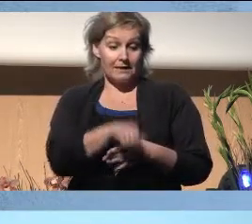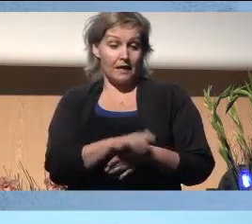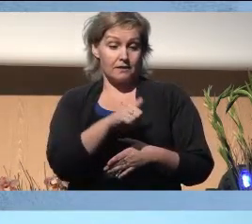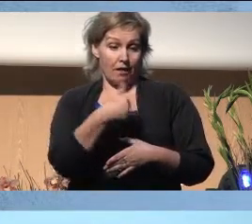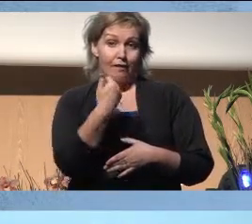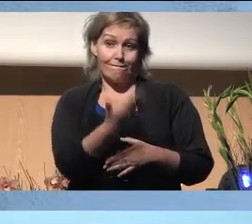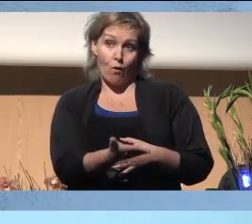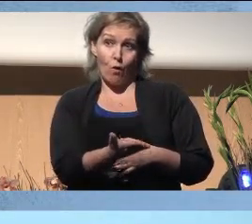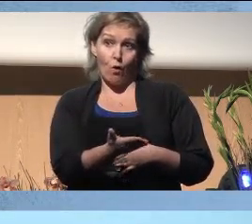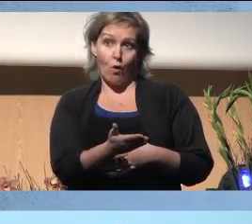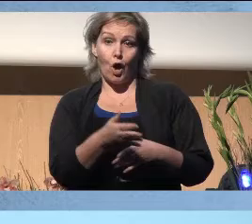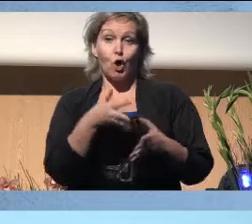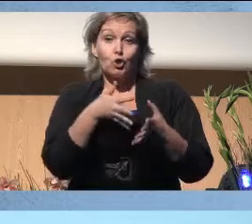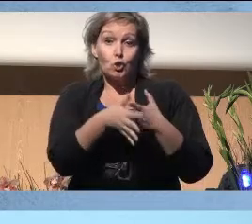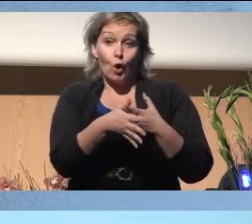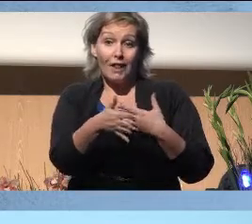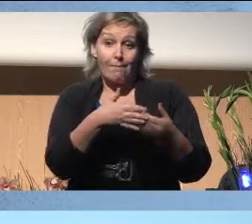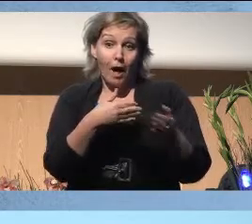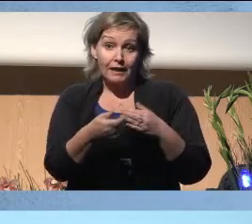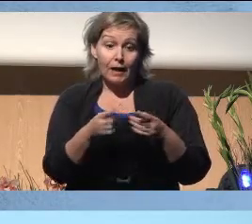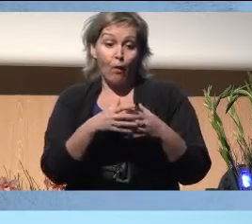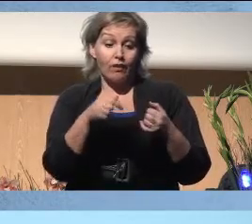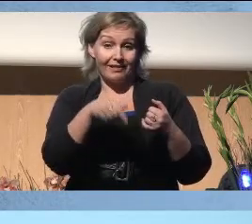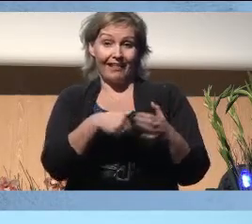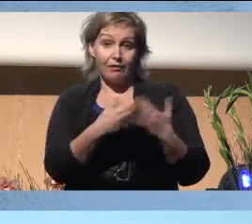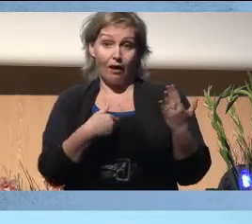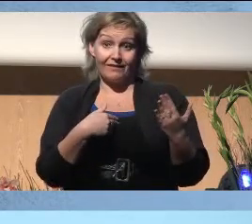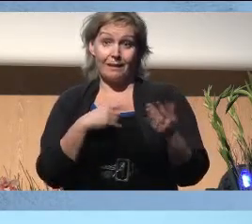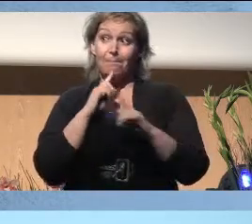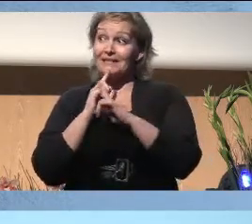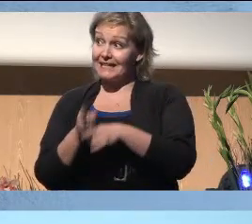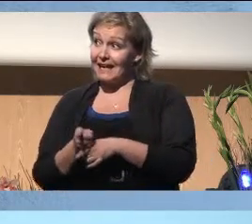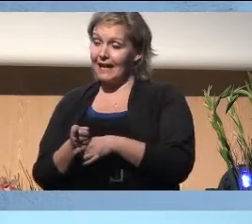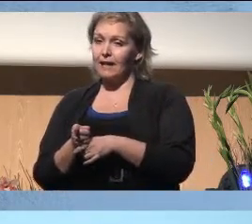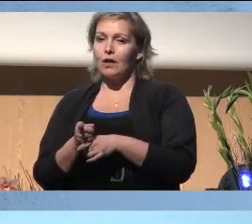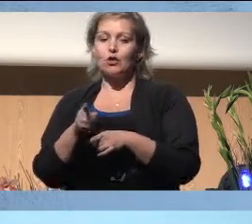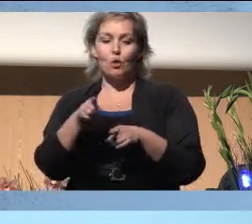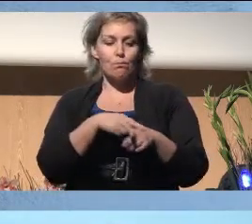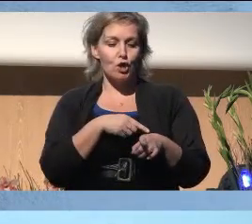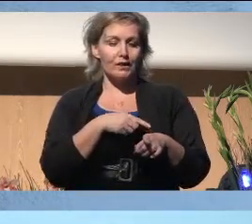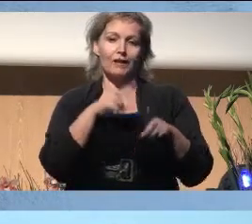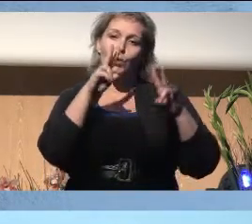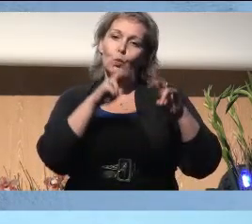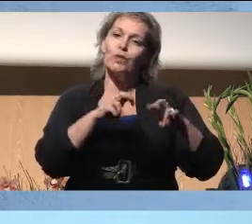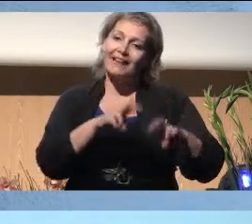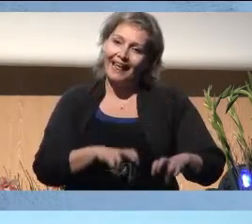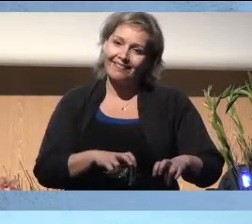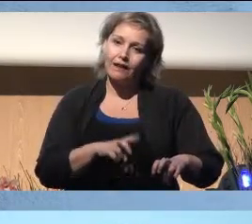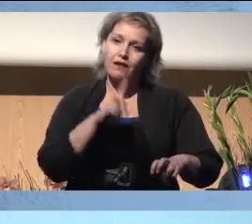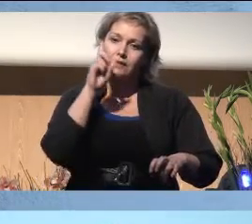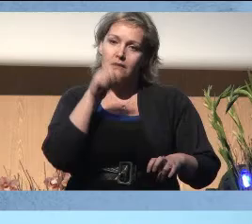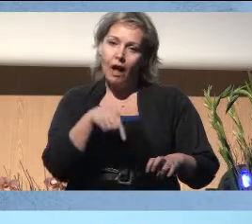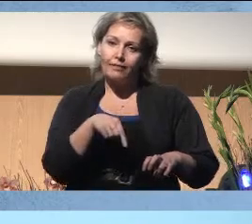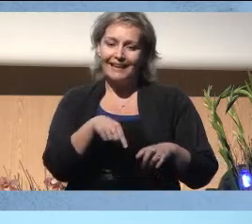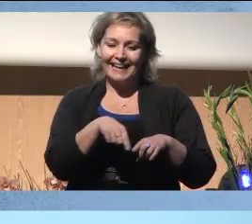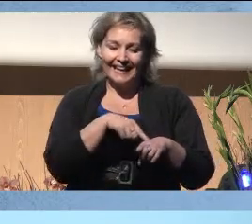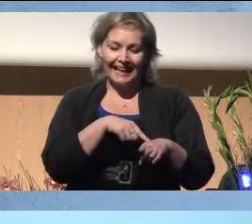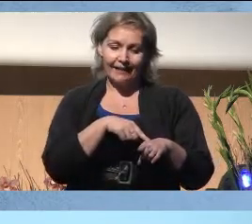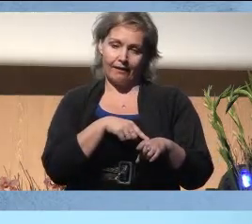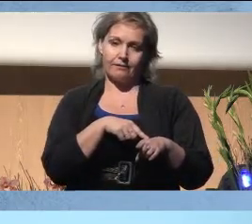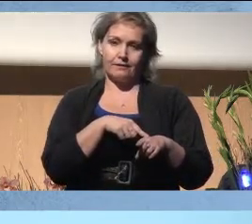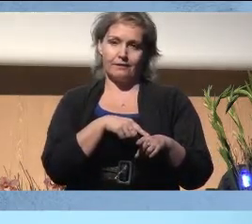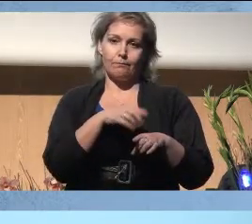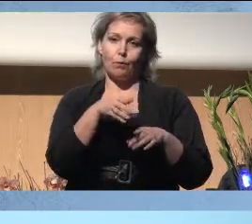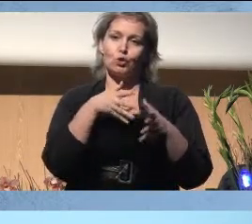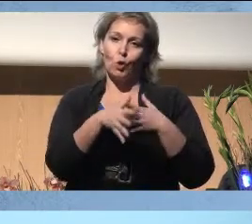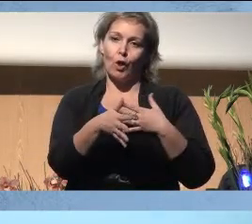ska få strålbehandling. Och från den dagen vi beställer strålbehandling så påbörjas en utredning så man kan inleda strålbehandling. Och